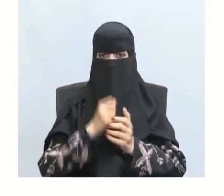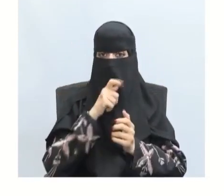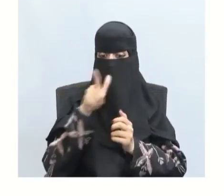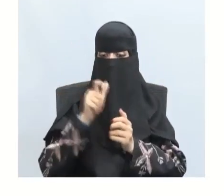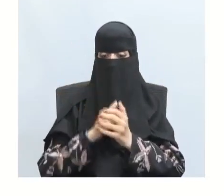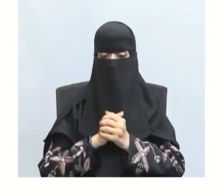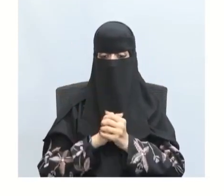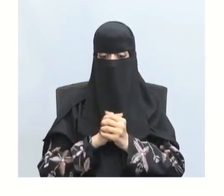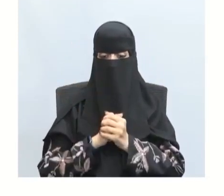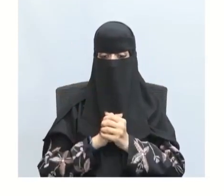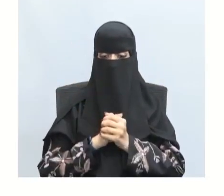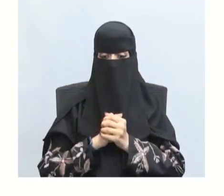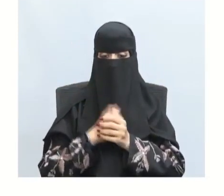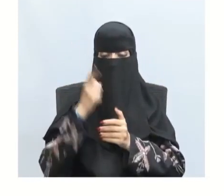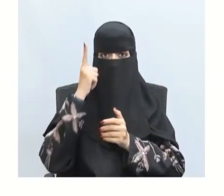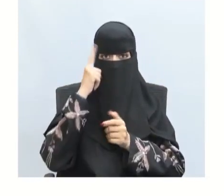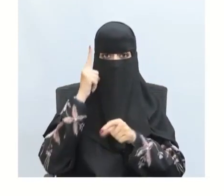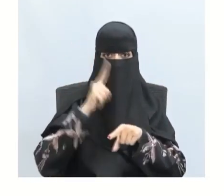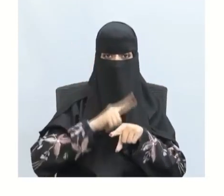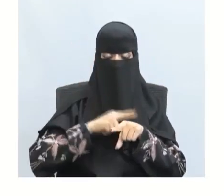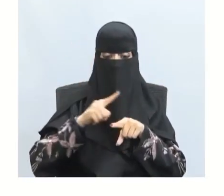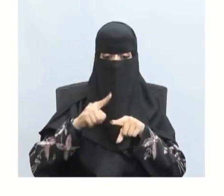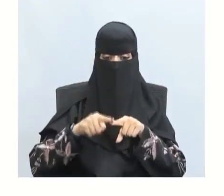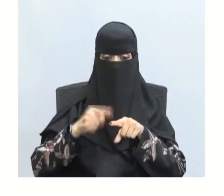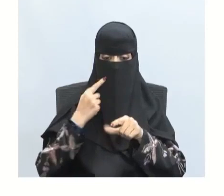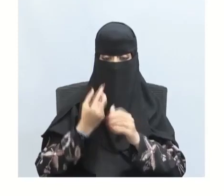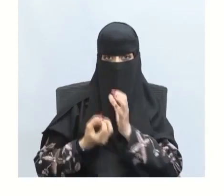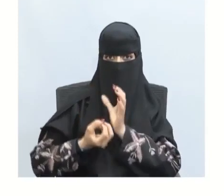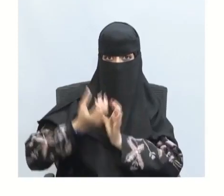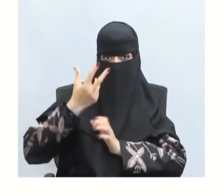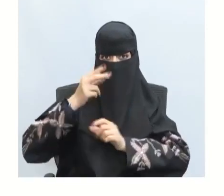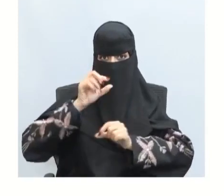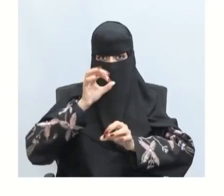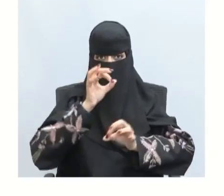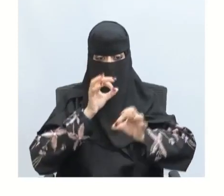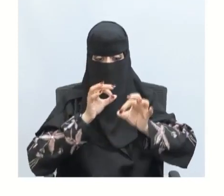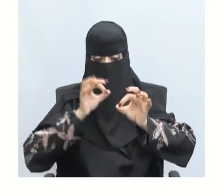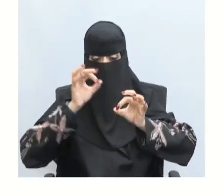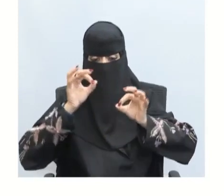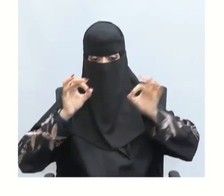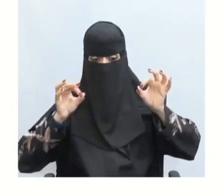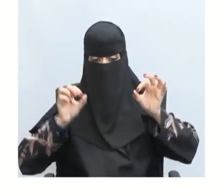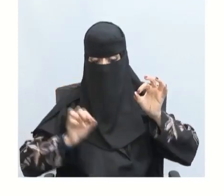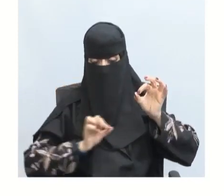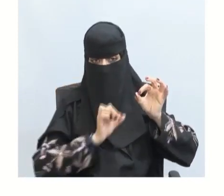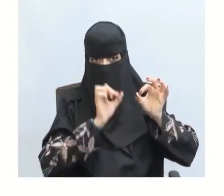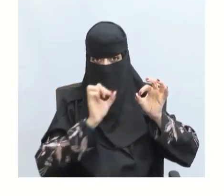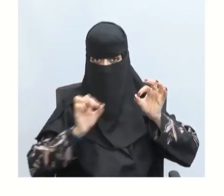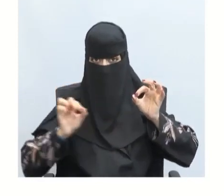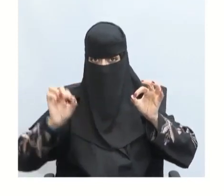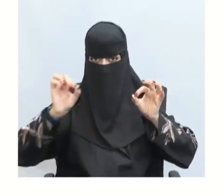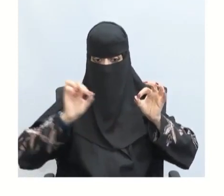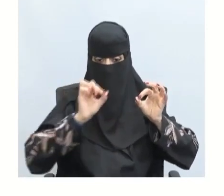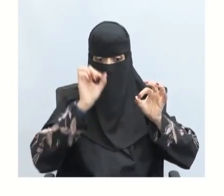هائله لها وتوصلوا بعد ذلك الى اكتشاف